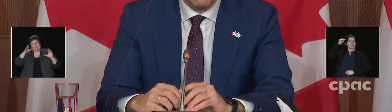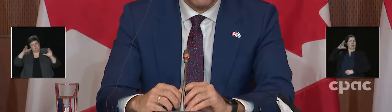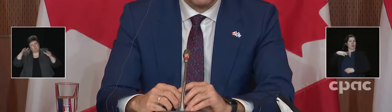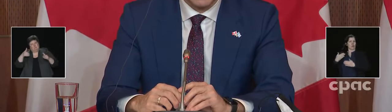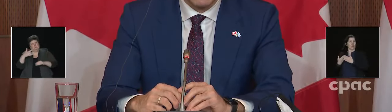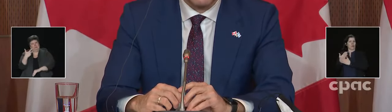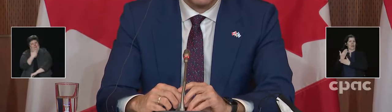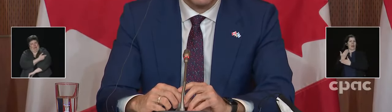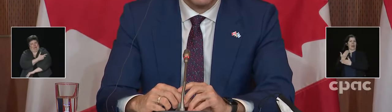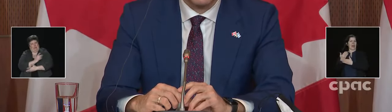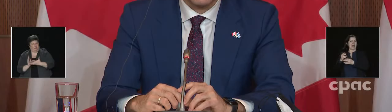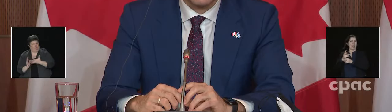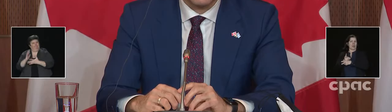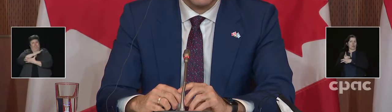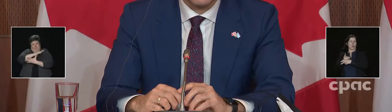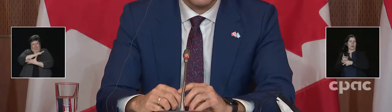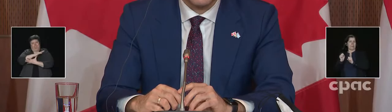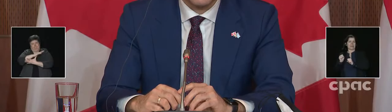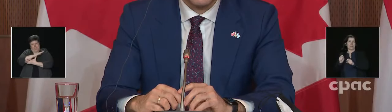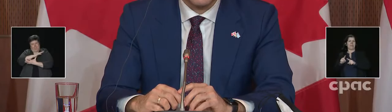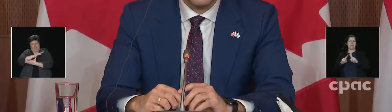populations plus vulnérables.